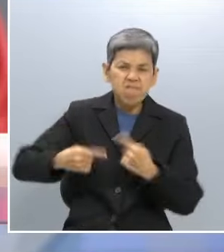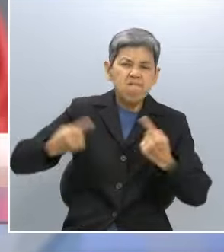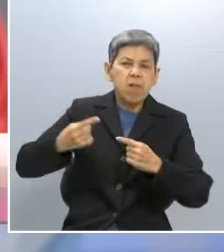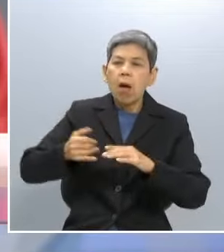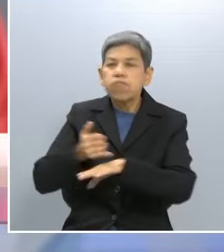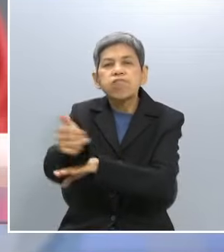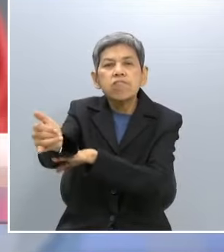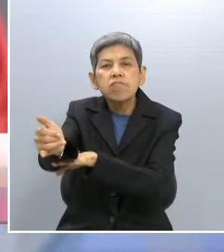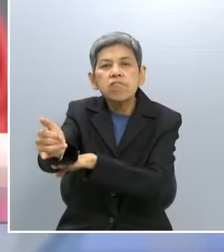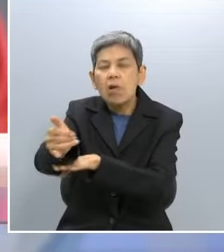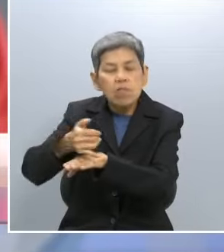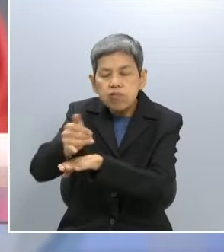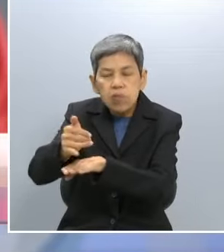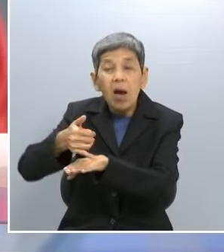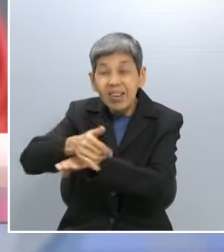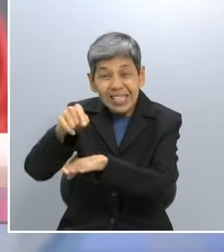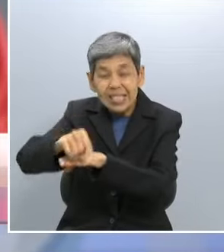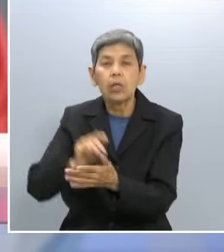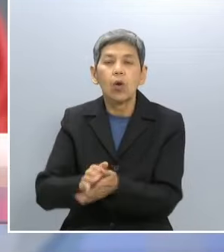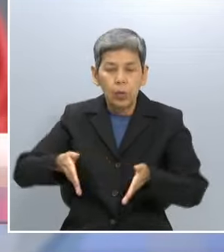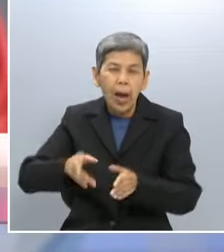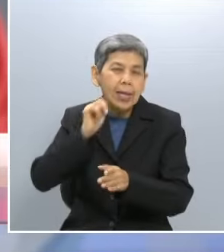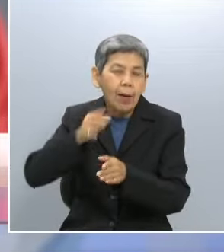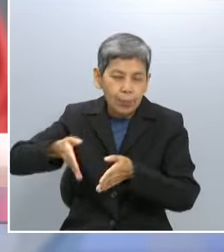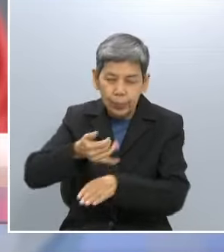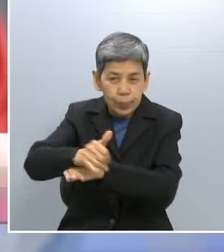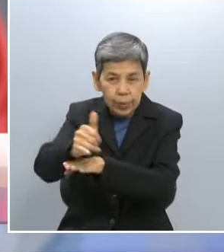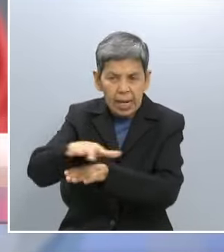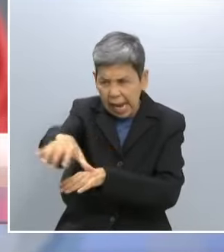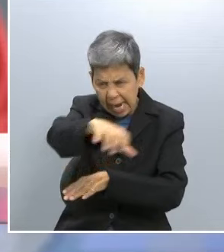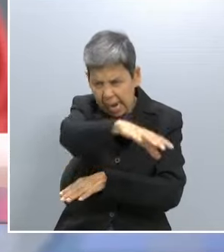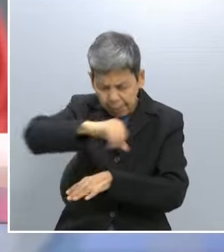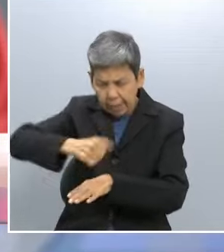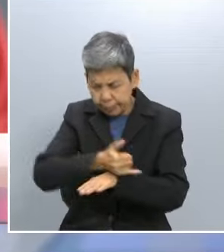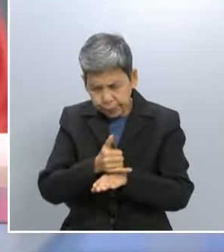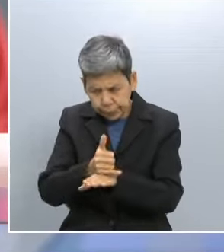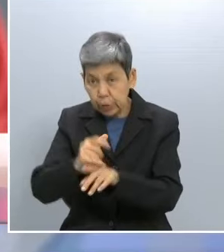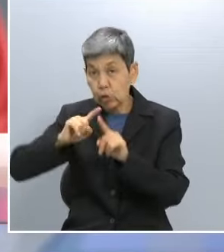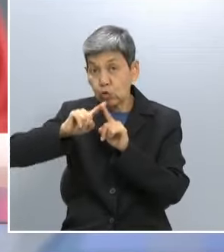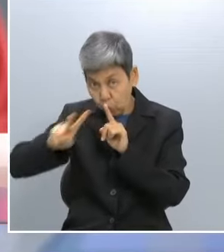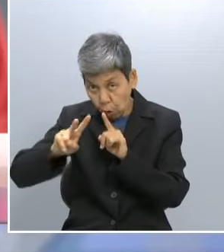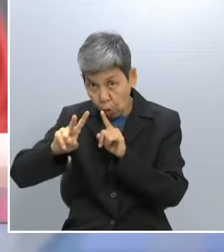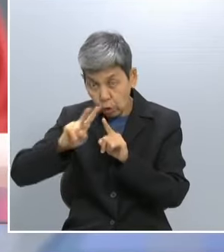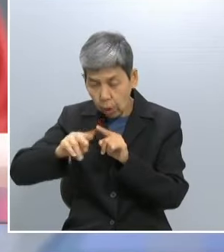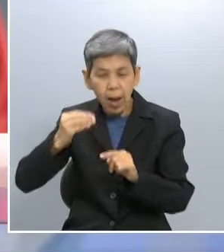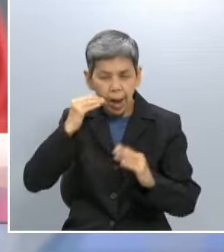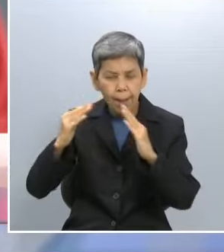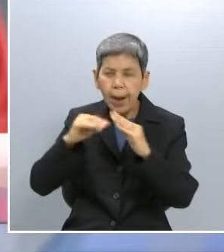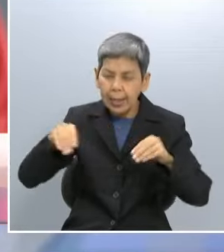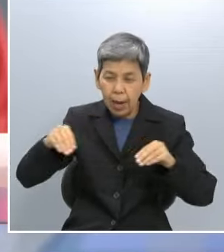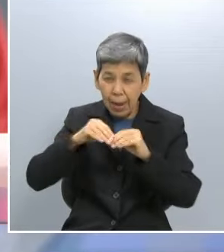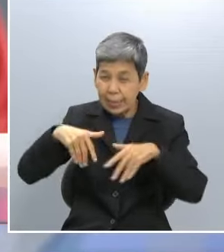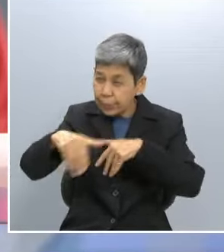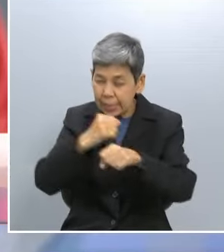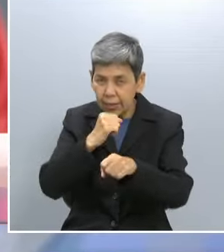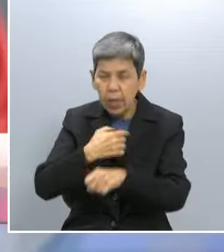งจากรถจุดแรกที่ลงก็คือคลองประปาแล้วก็ไปดึงกลับมาขึ้นมารถได้รอบที่2ก่อนทางเข้าบ้านตรงบอนสตรีทตอนนี้ไปแจ้ง